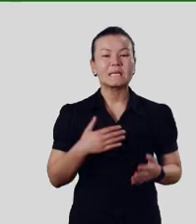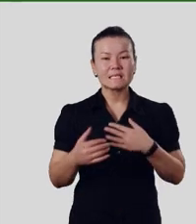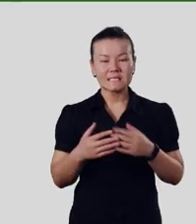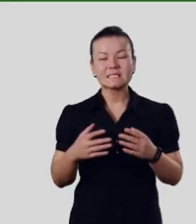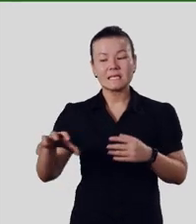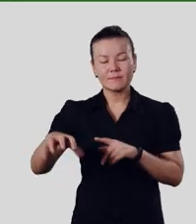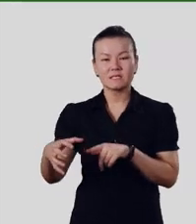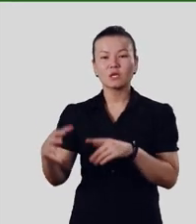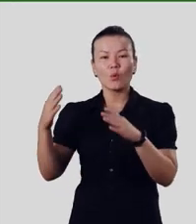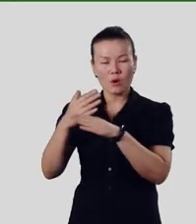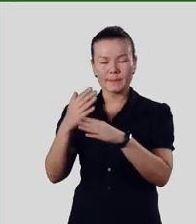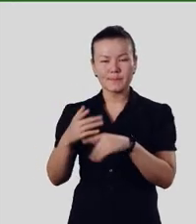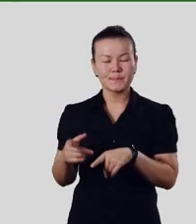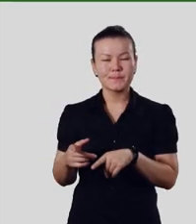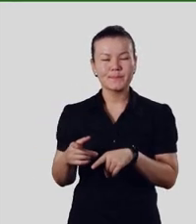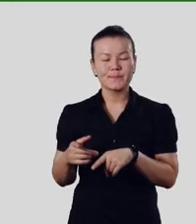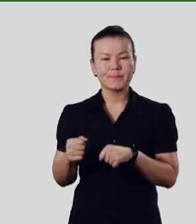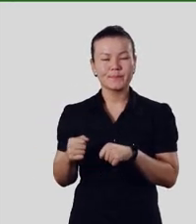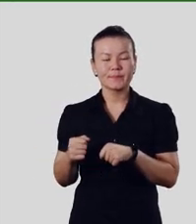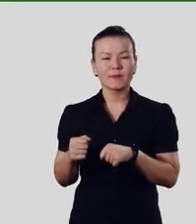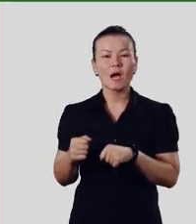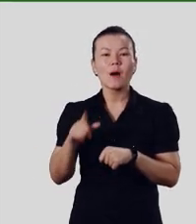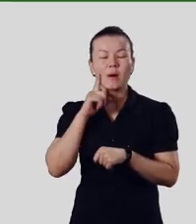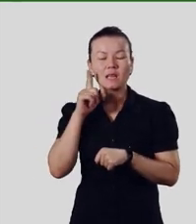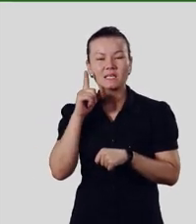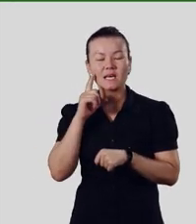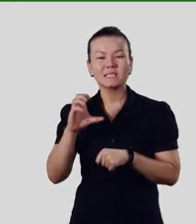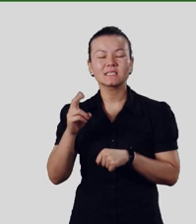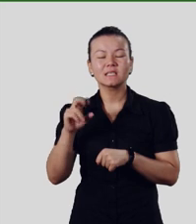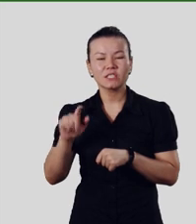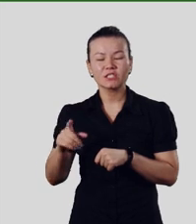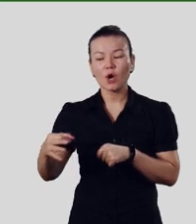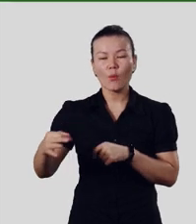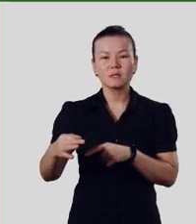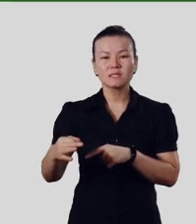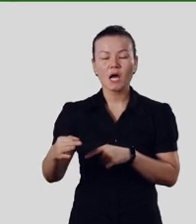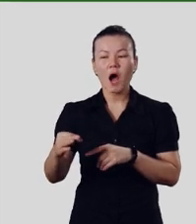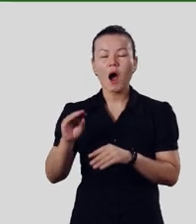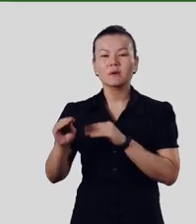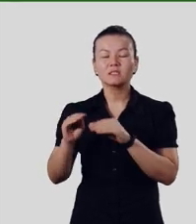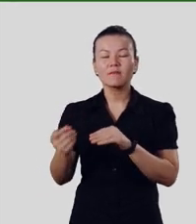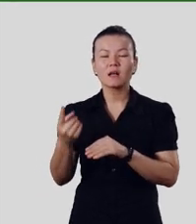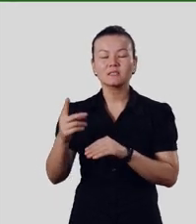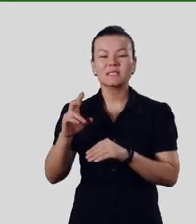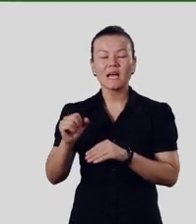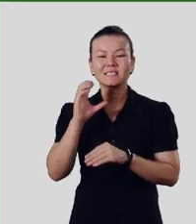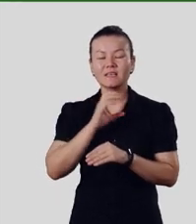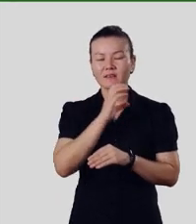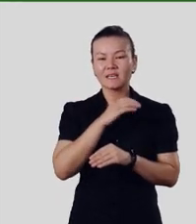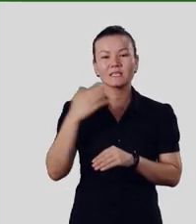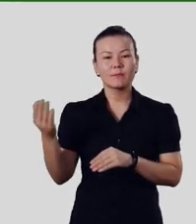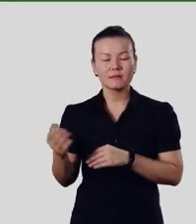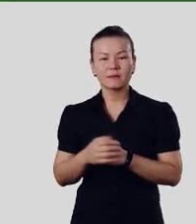Есть ли на материке горы? Молодая складчатая область образовалась на